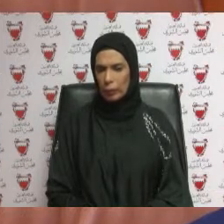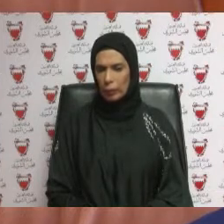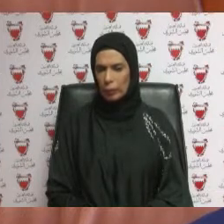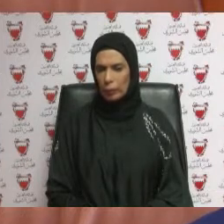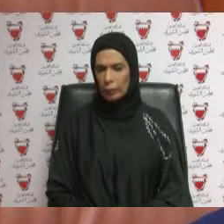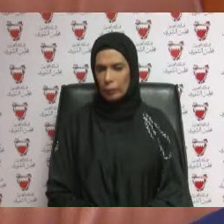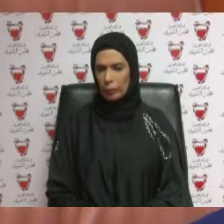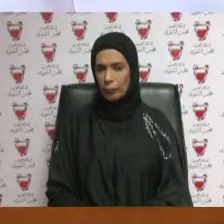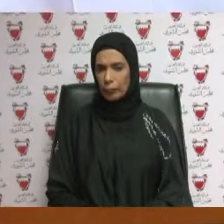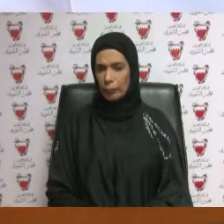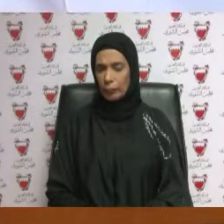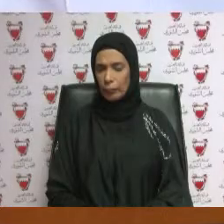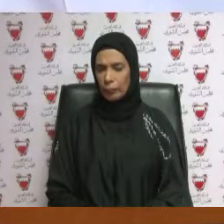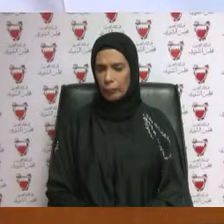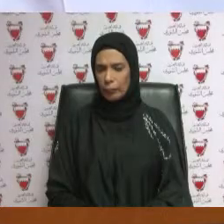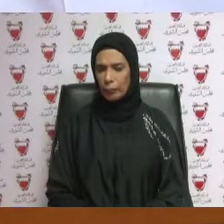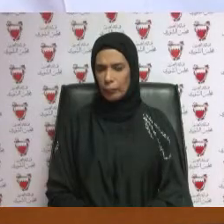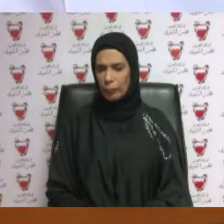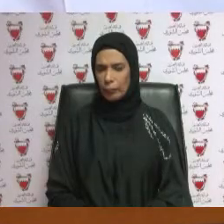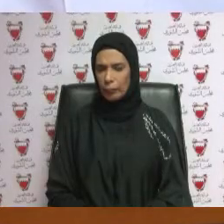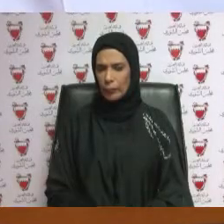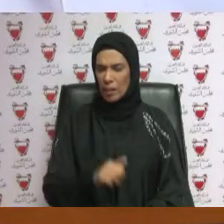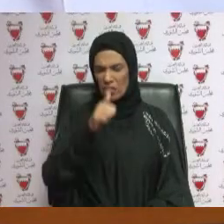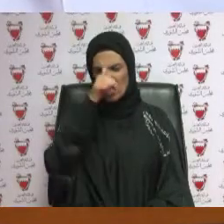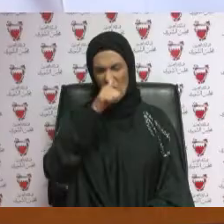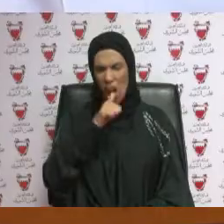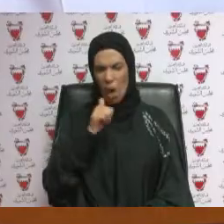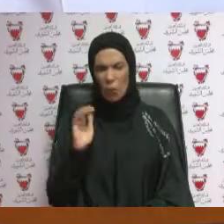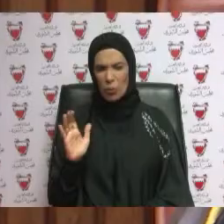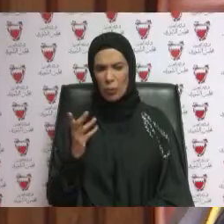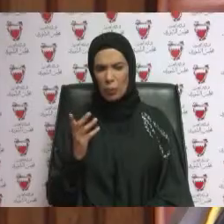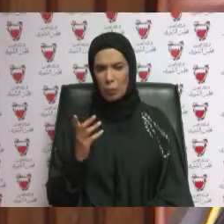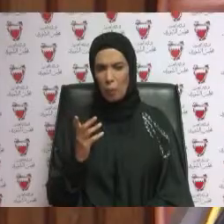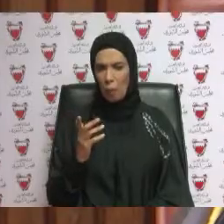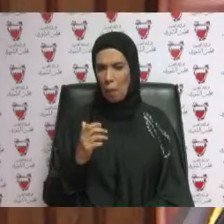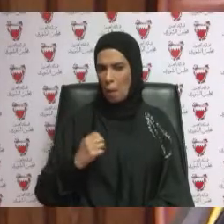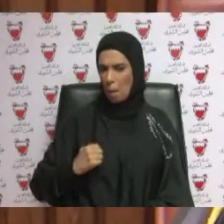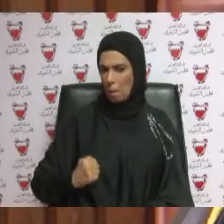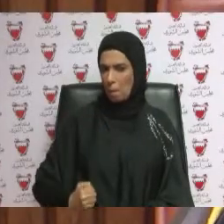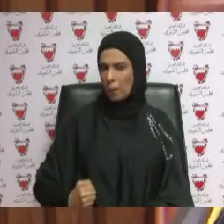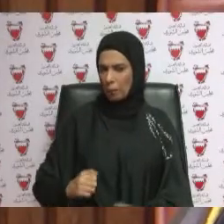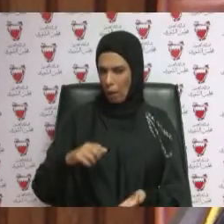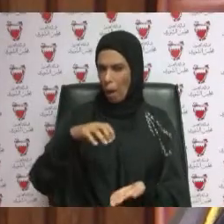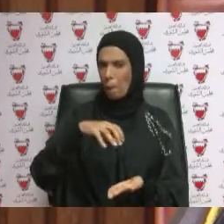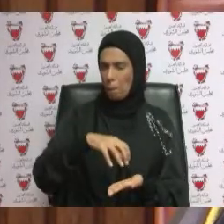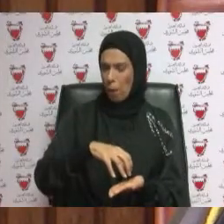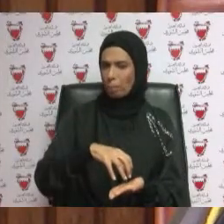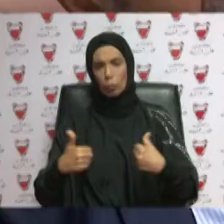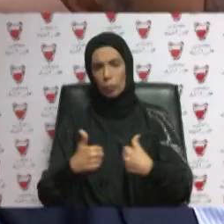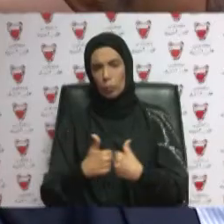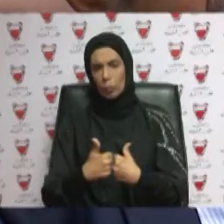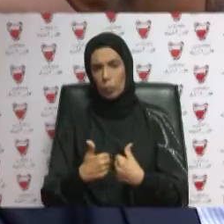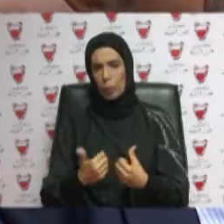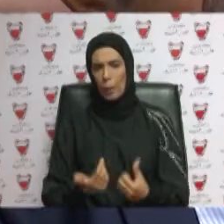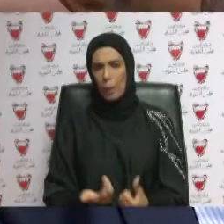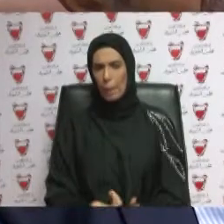بالخاص. اللي يزعل أنا كبحرينية أنا عايشة في منطقة إن تكون